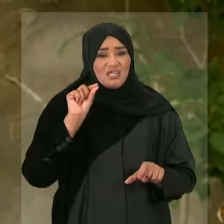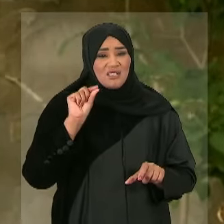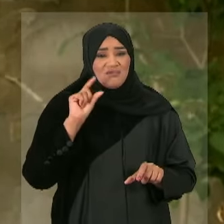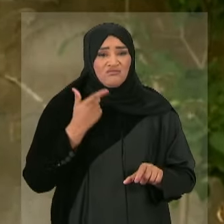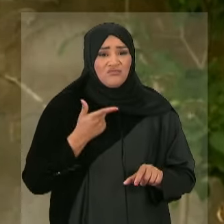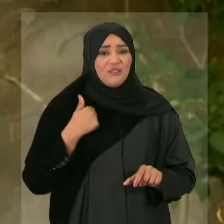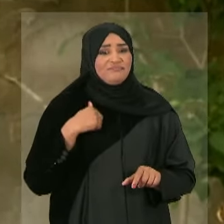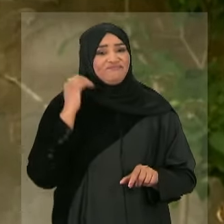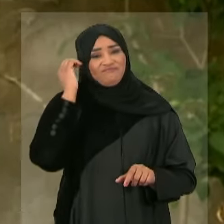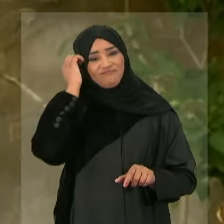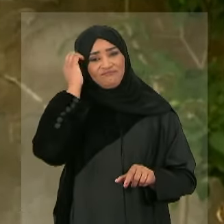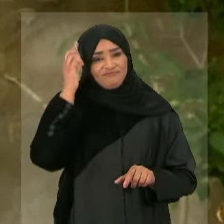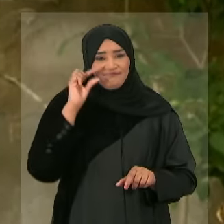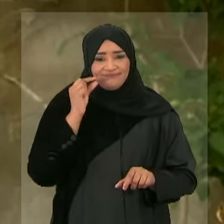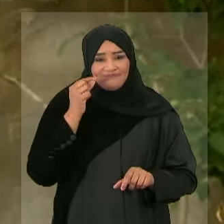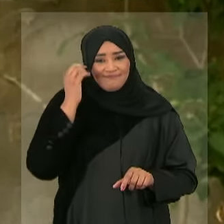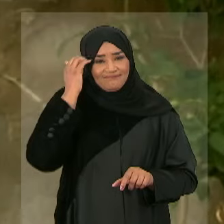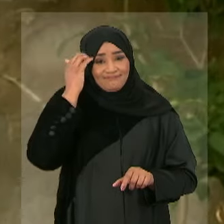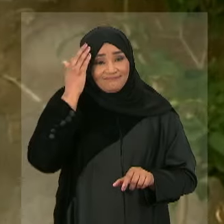أنه عندنا ذاكرة للنسيان،